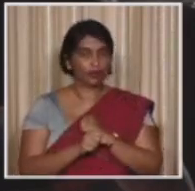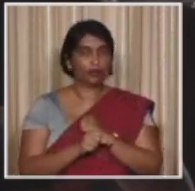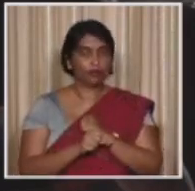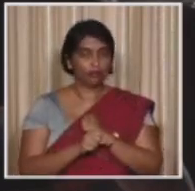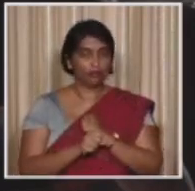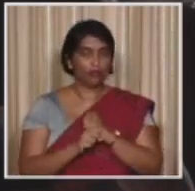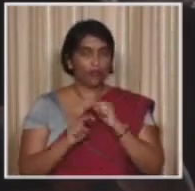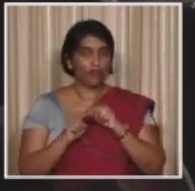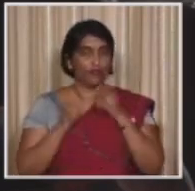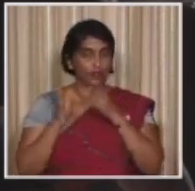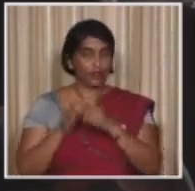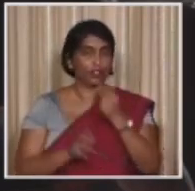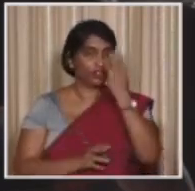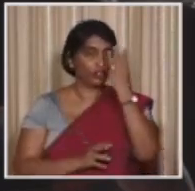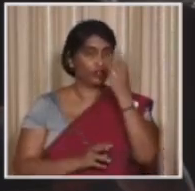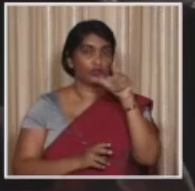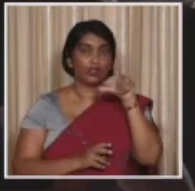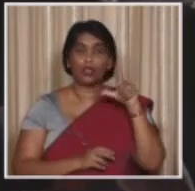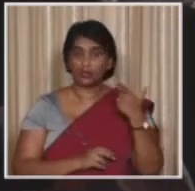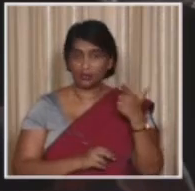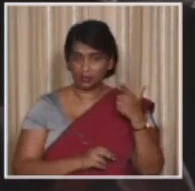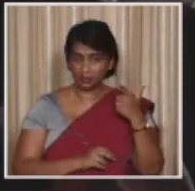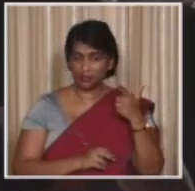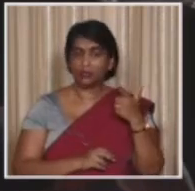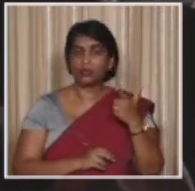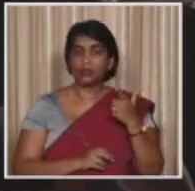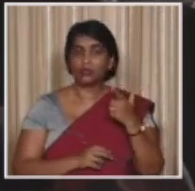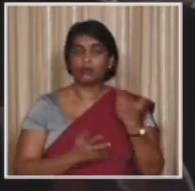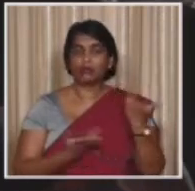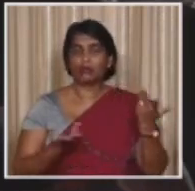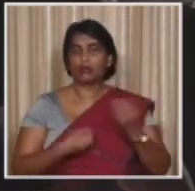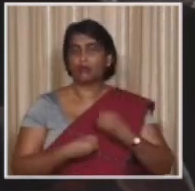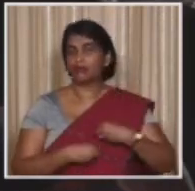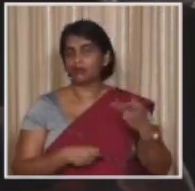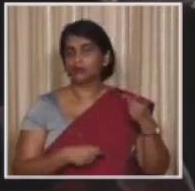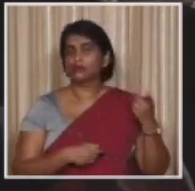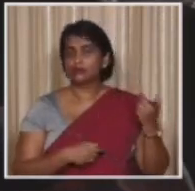ඩිපොසිටර්ස්ලා 3700ක් මහමගේ යාගේ